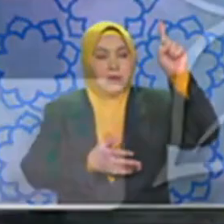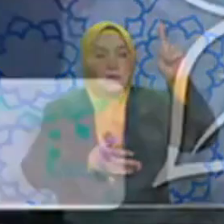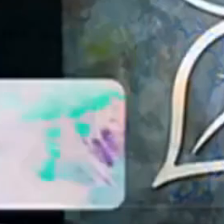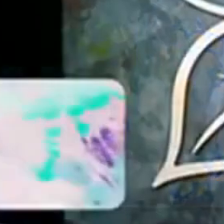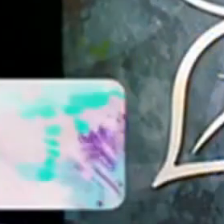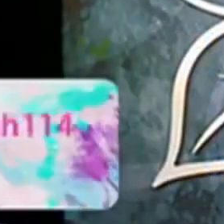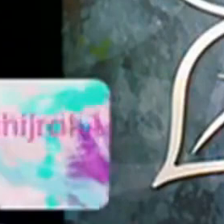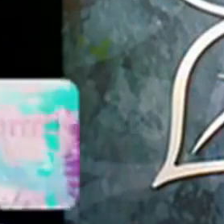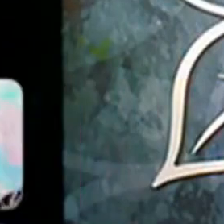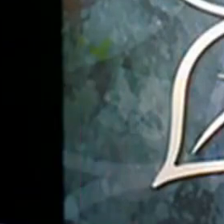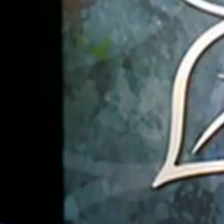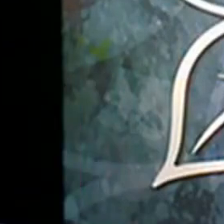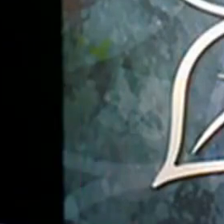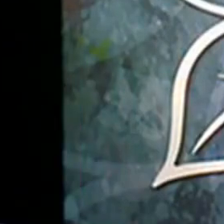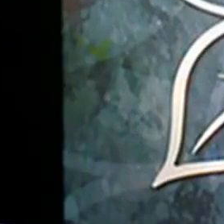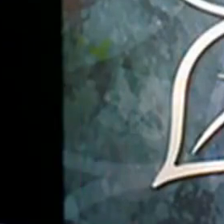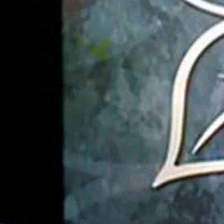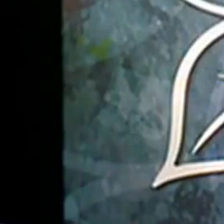bihamdihi,